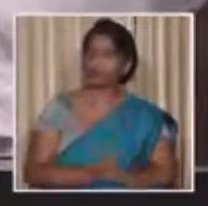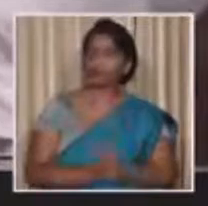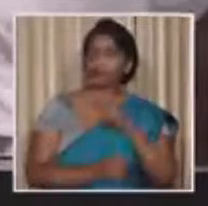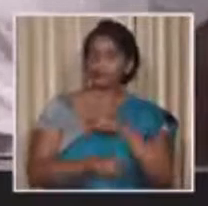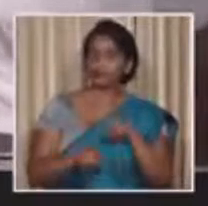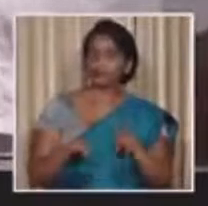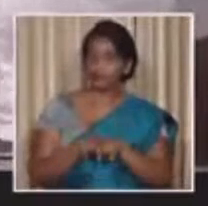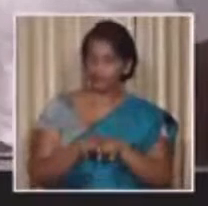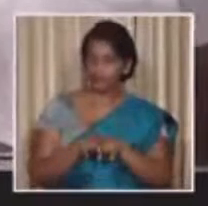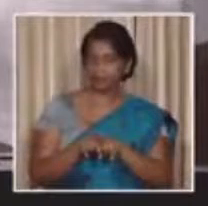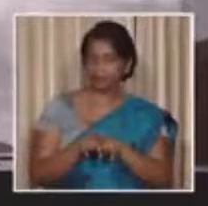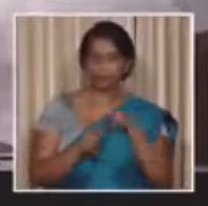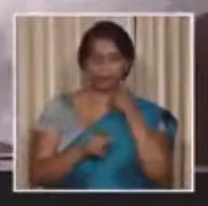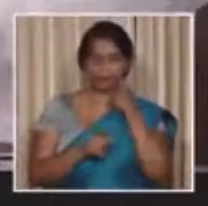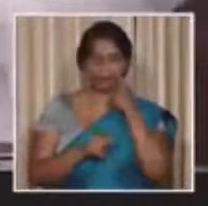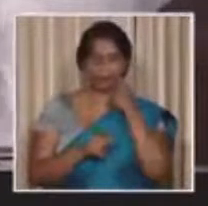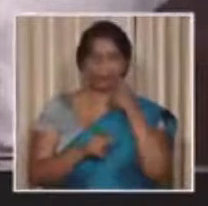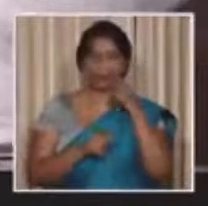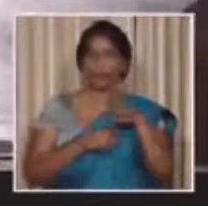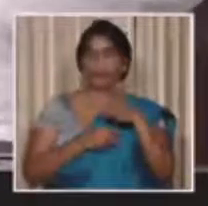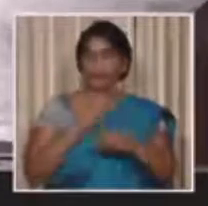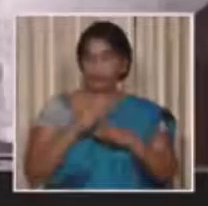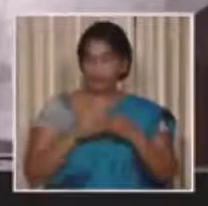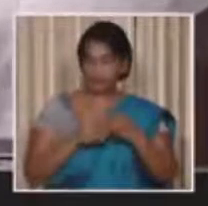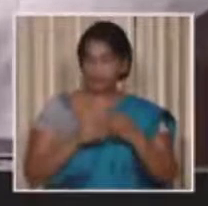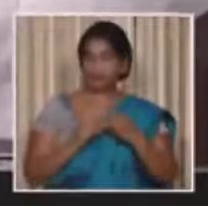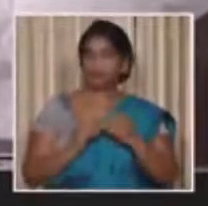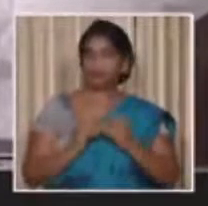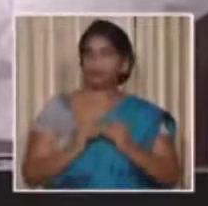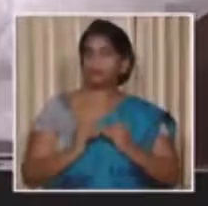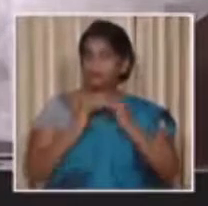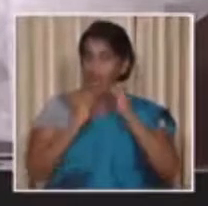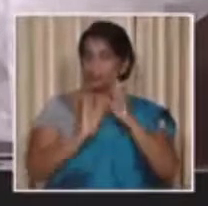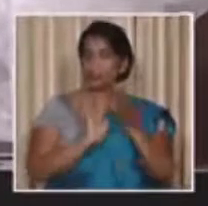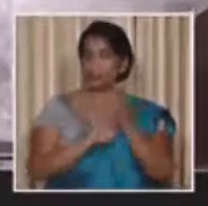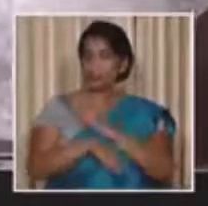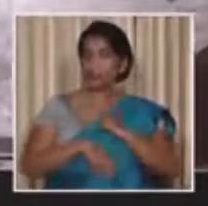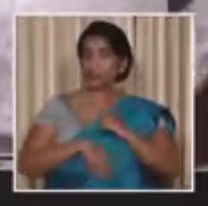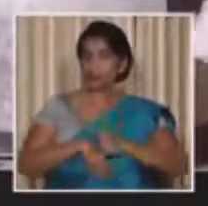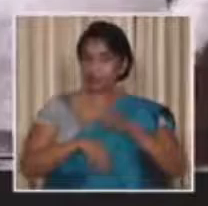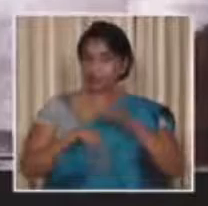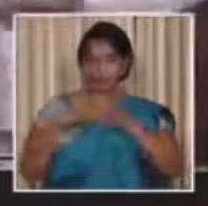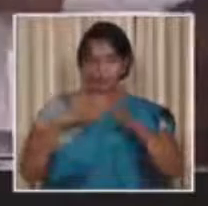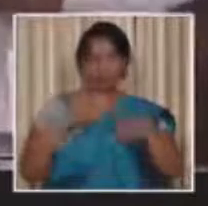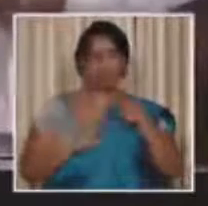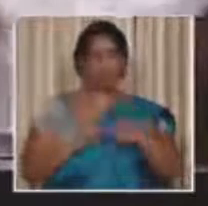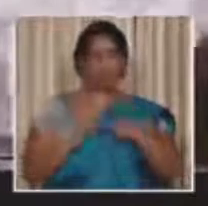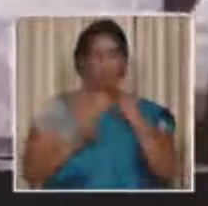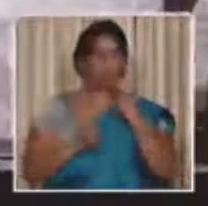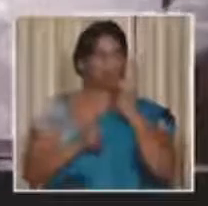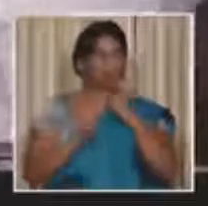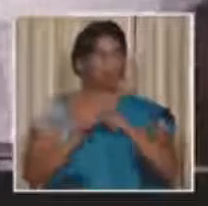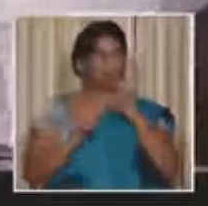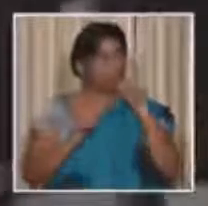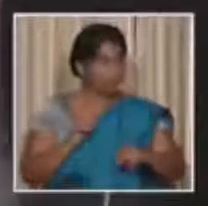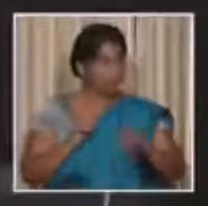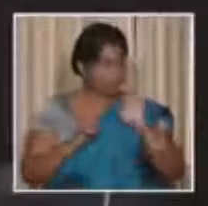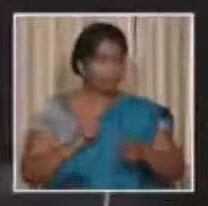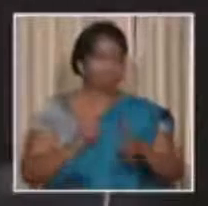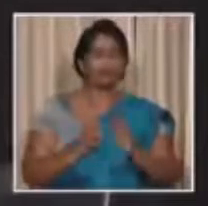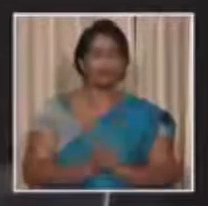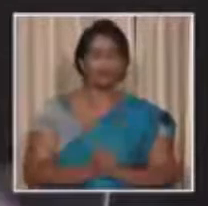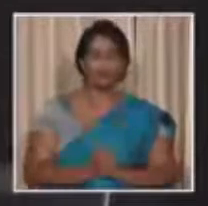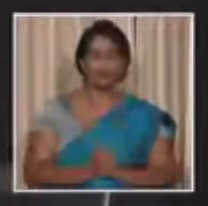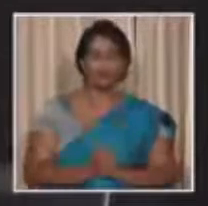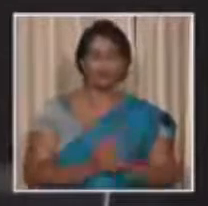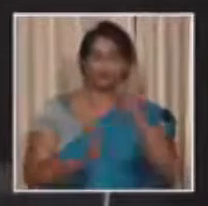යටතේදී මේ කර්මාන්තේ ප්‍රගමණය වෙනුවෙන් පසුගිය කාලයක් තිස්සේ ශ්‍රී ලංකා තේ මණ්ඩලය මගින් ඉදිරිපත් කරන ලද